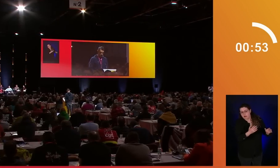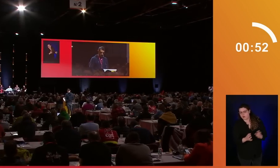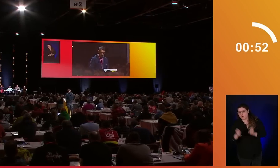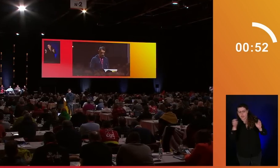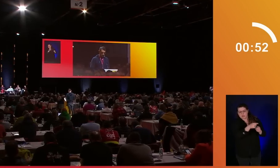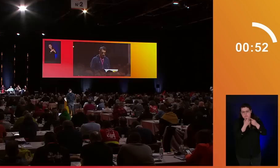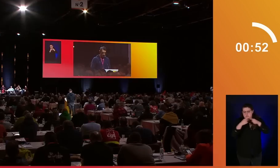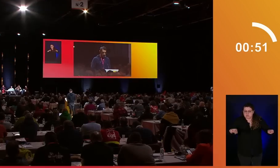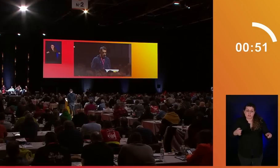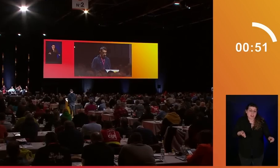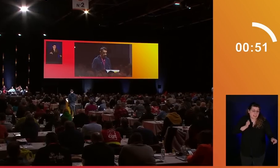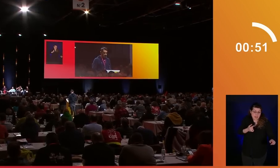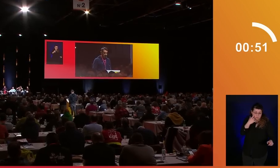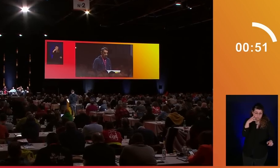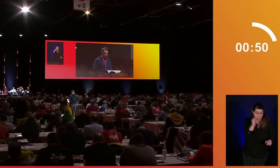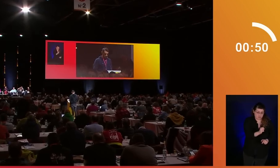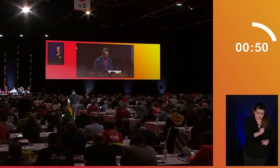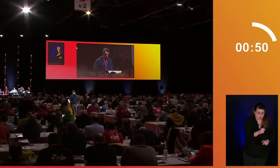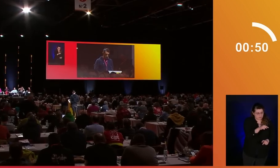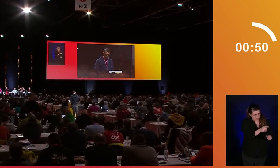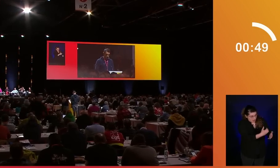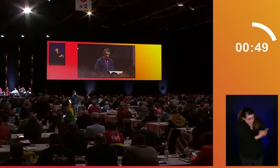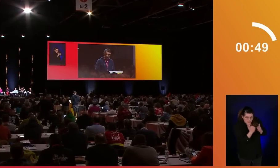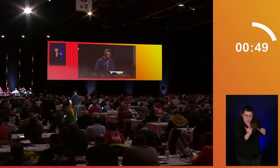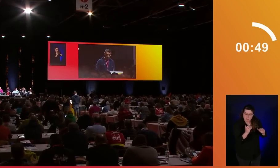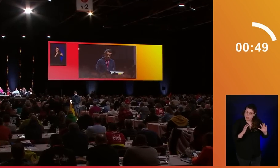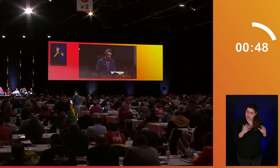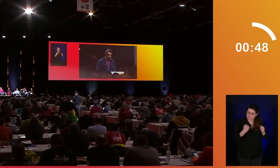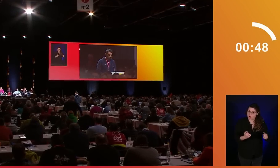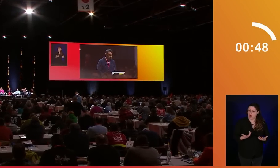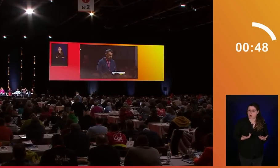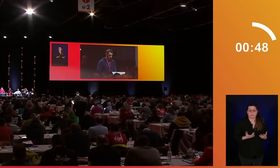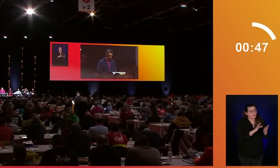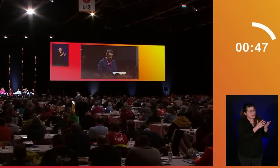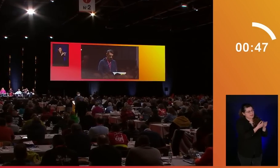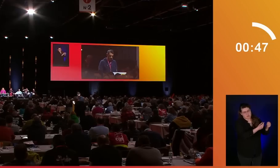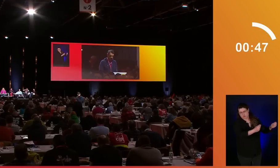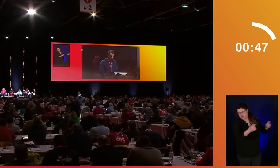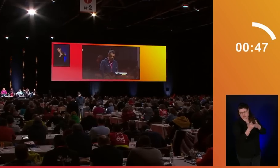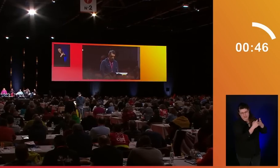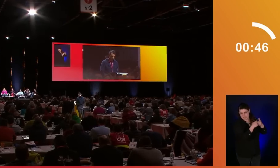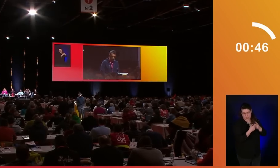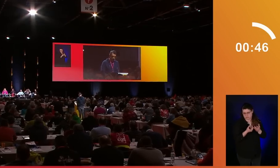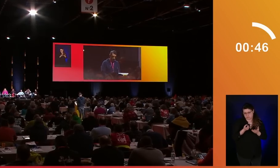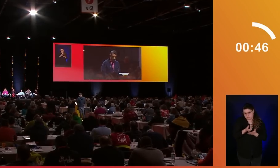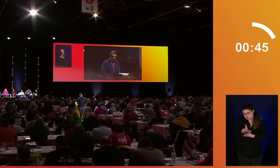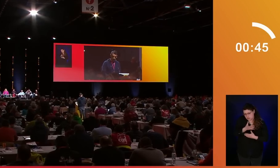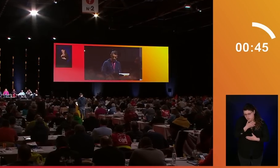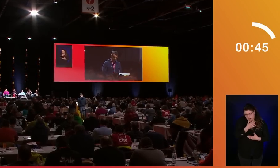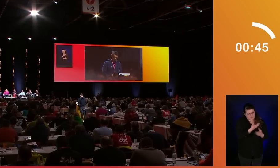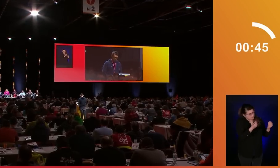voit depuis hier, et ça en vrai c'est fort. Donc je ne vais pas citer tout le monde, hein, parce qu'il y a beaucoup de syndicats CGT qui nous ont filé au moins du